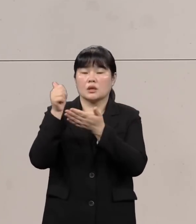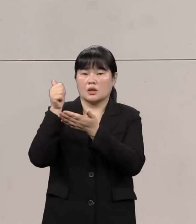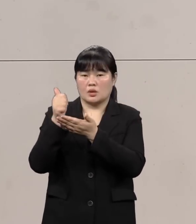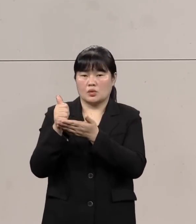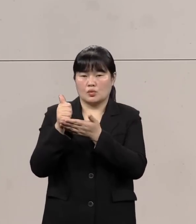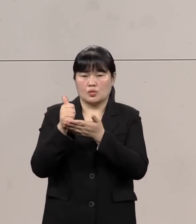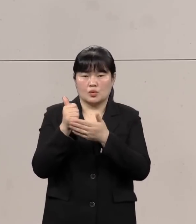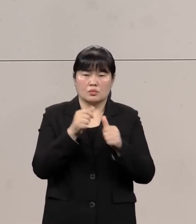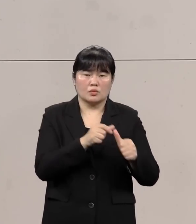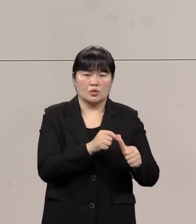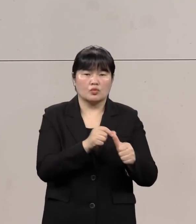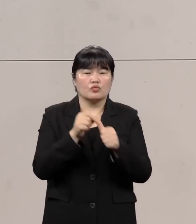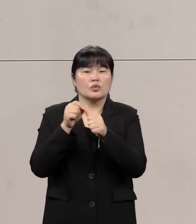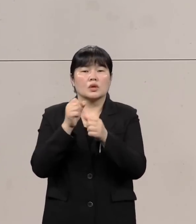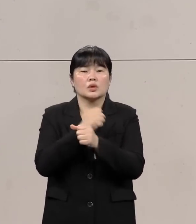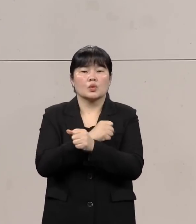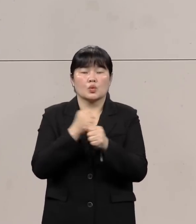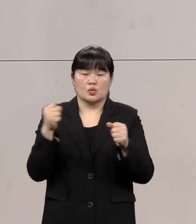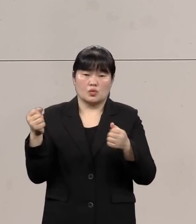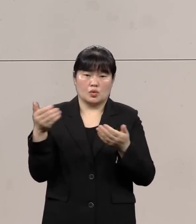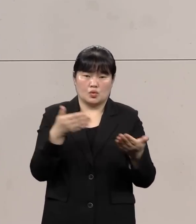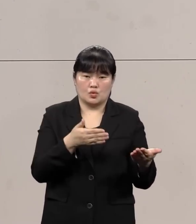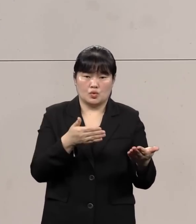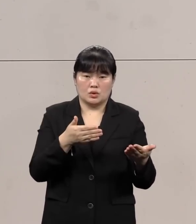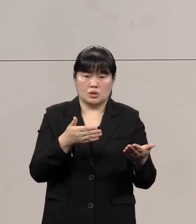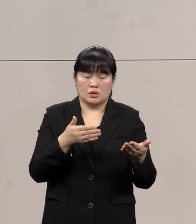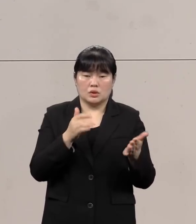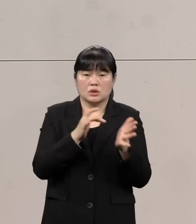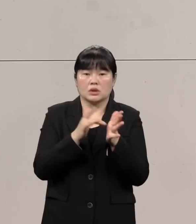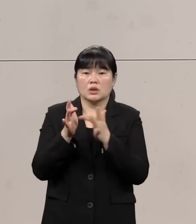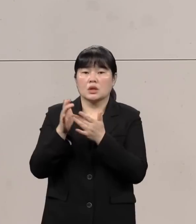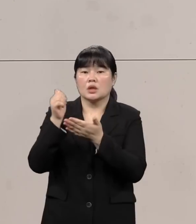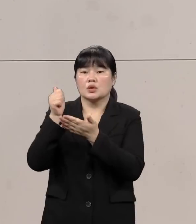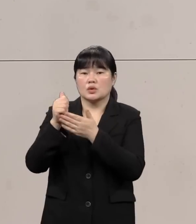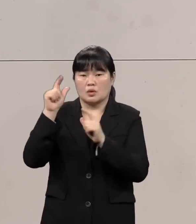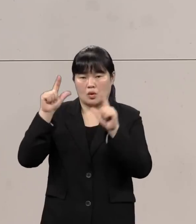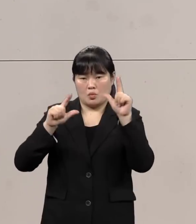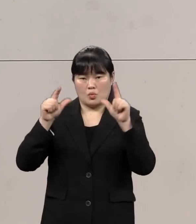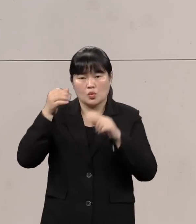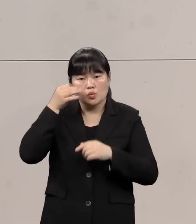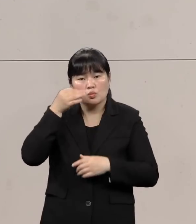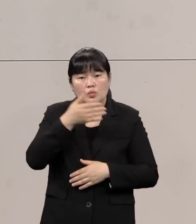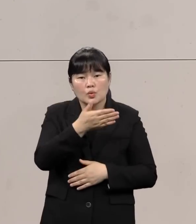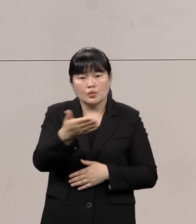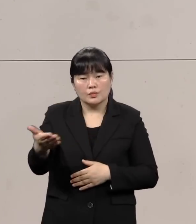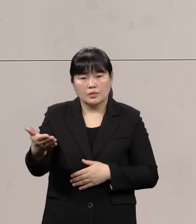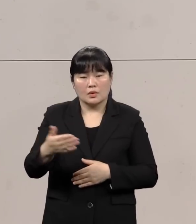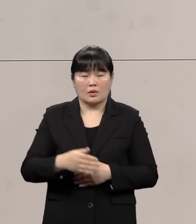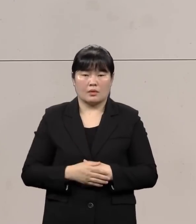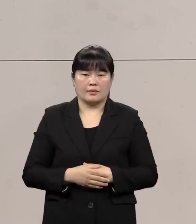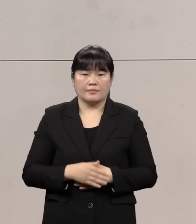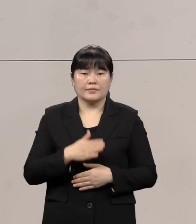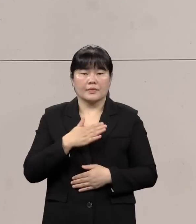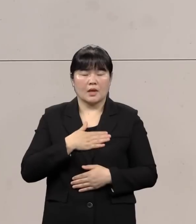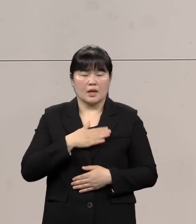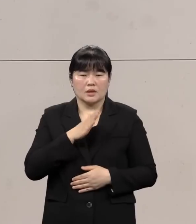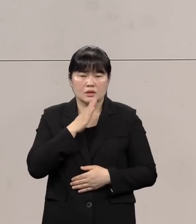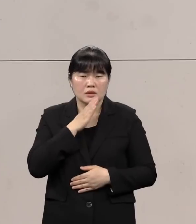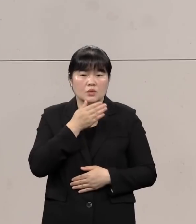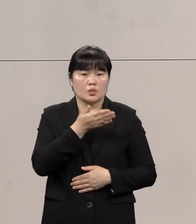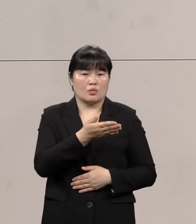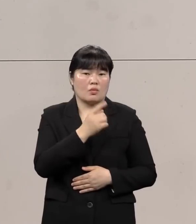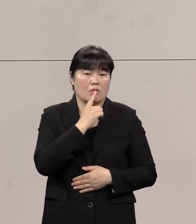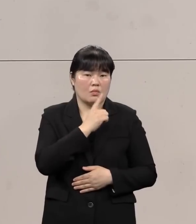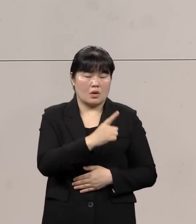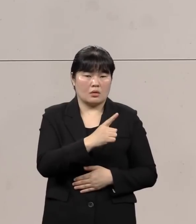순간까지도 죄인을 찾으시며 용서하시는 구원자 예수님의 모습을 강조합니다 내가 진실로 너에게